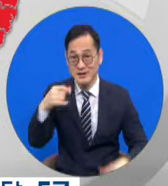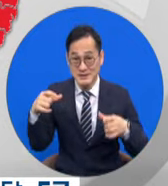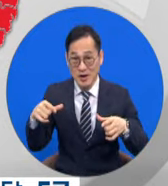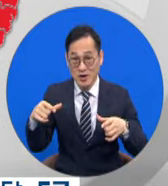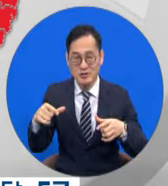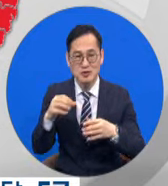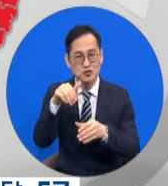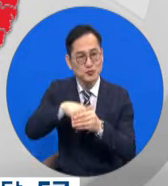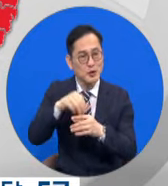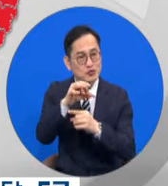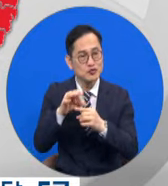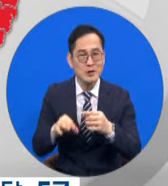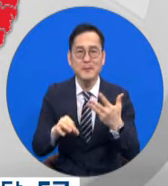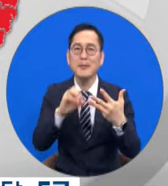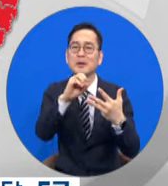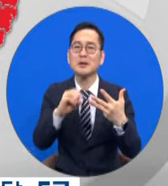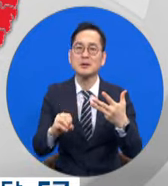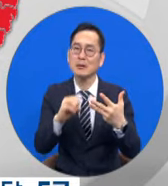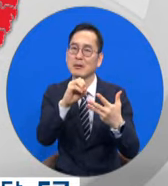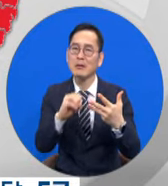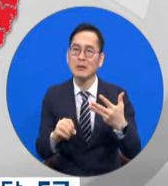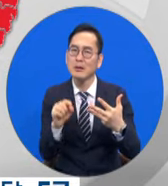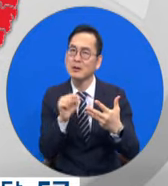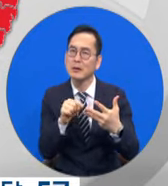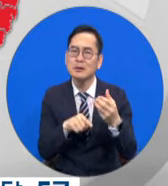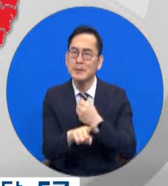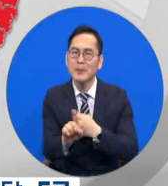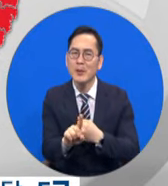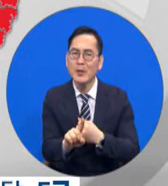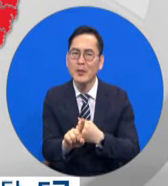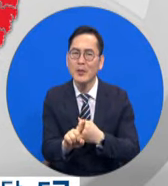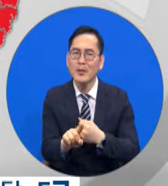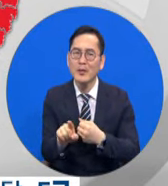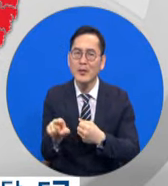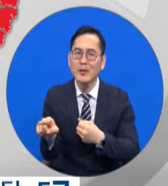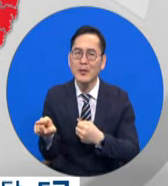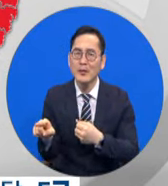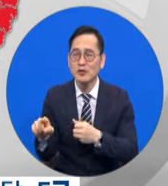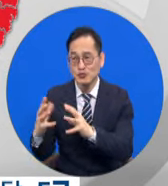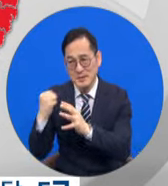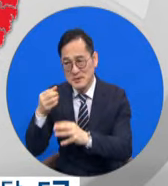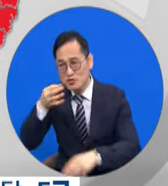가장 높은 투표율을 기록하고 있습니다. 이건 무슨 뜻일까요?